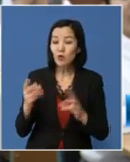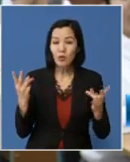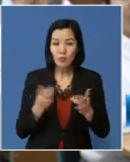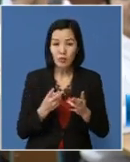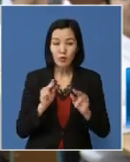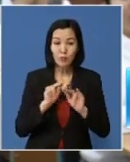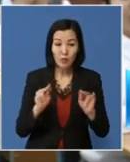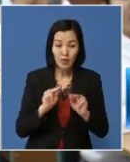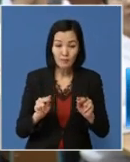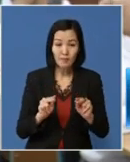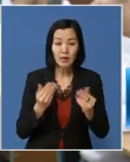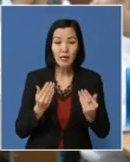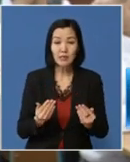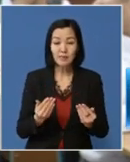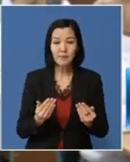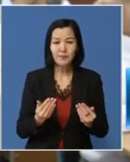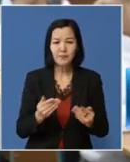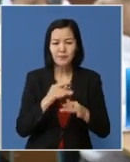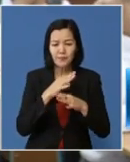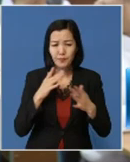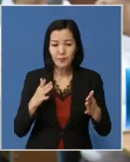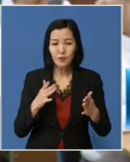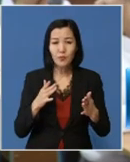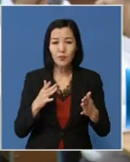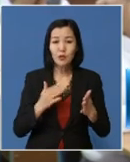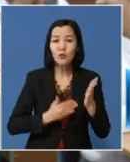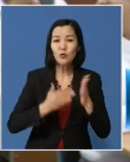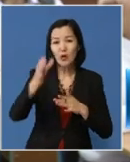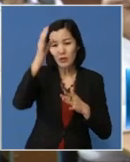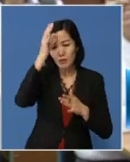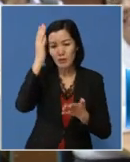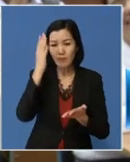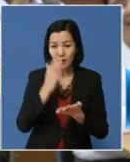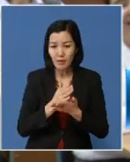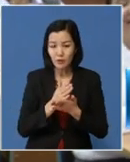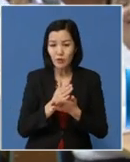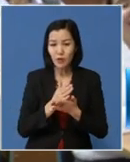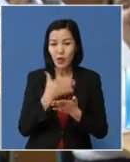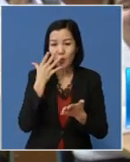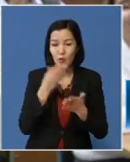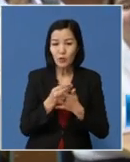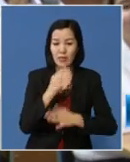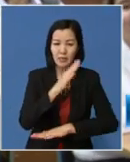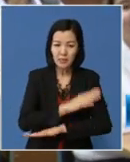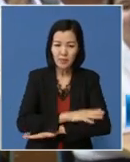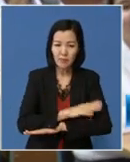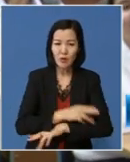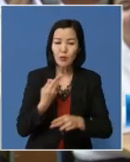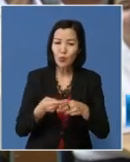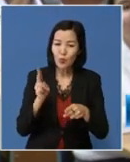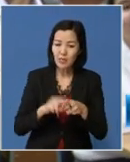Мұғалім қазір мұғалімдердің көбінде жоғарғы білімді болса да, өздерінің пәндері бойынша